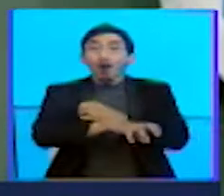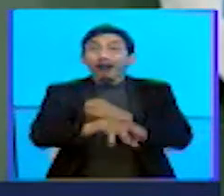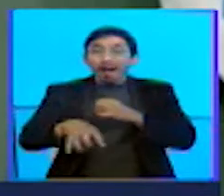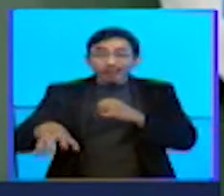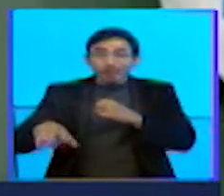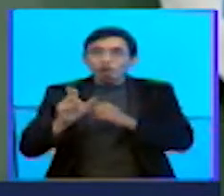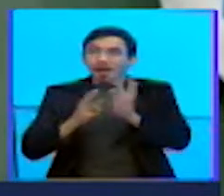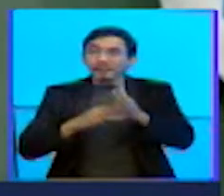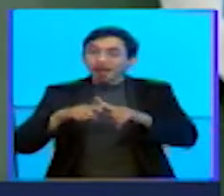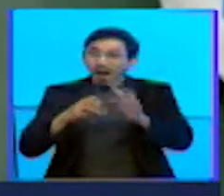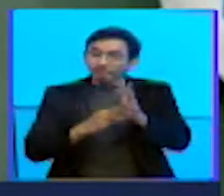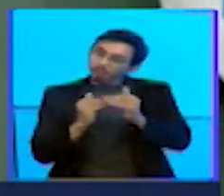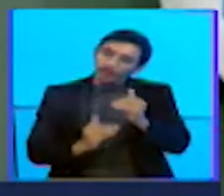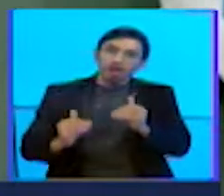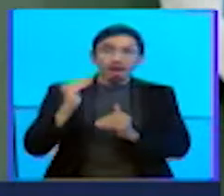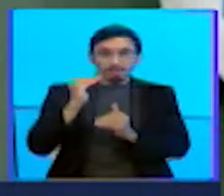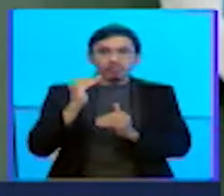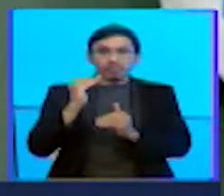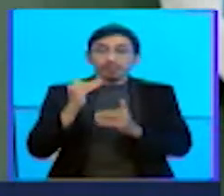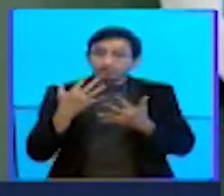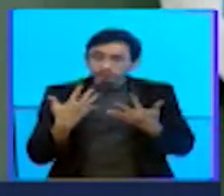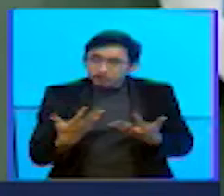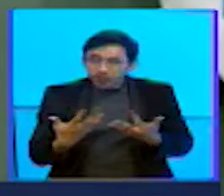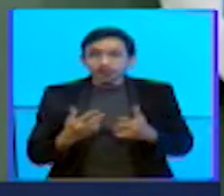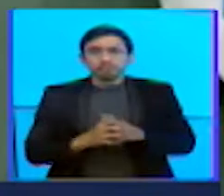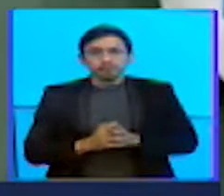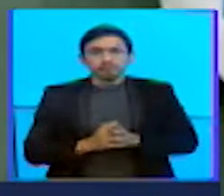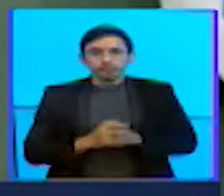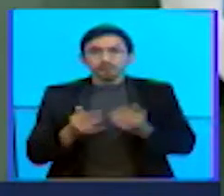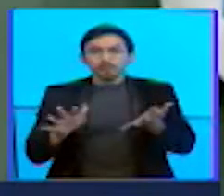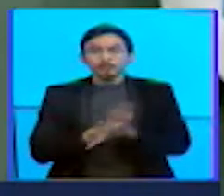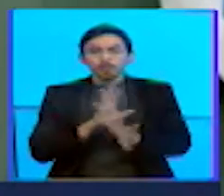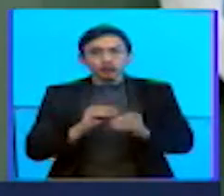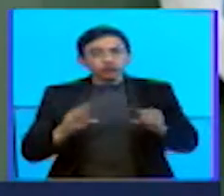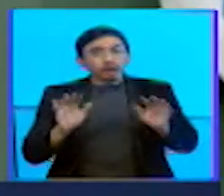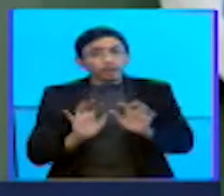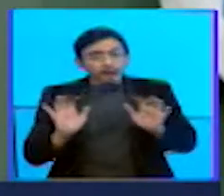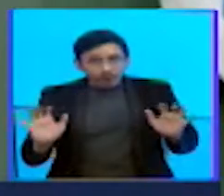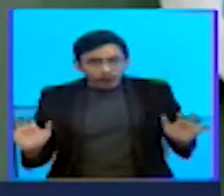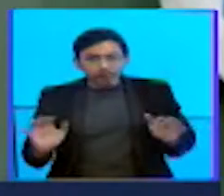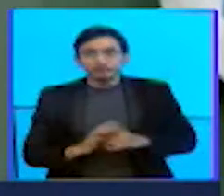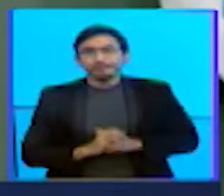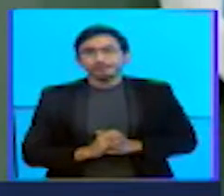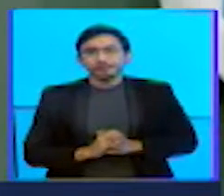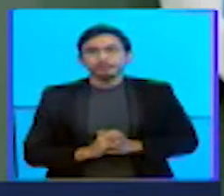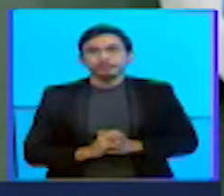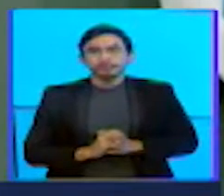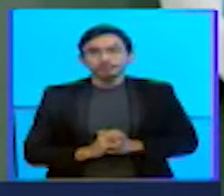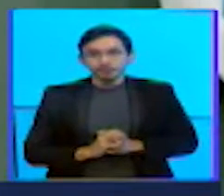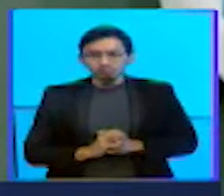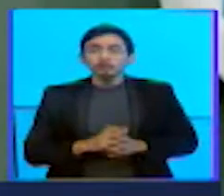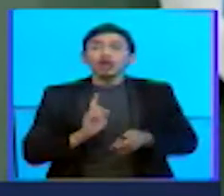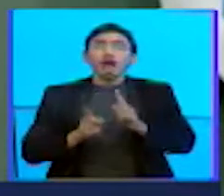kenapa? Untuk menciptakan lapangan pekerjaan di bawah. Karena kalau UMKM itu tidak terlalu berbasis teknologi tinggi, tapi kalau korporasi